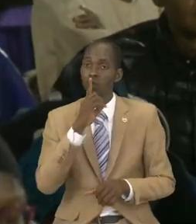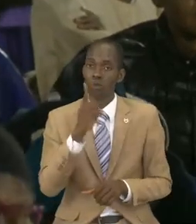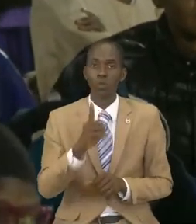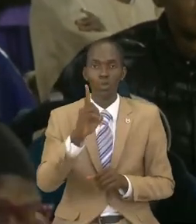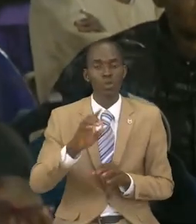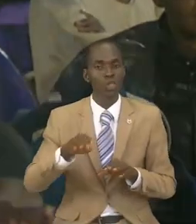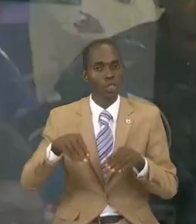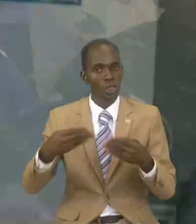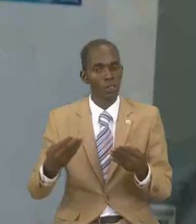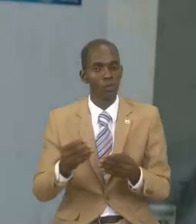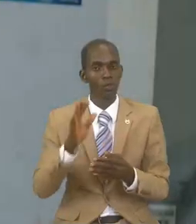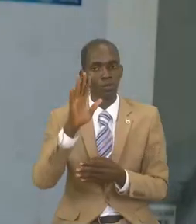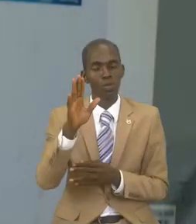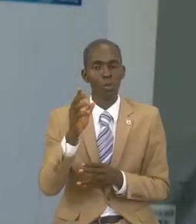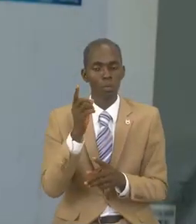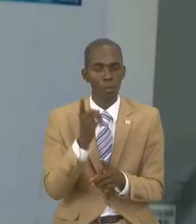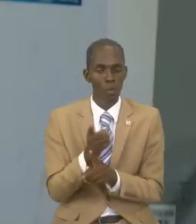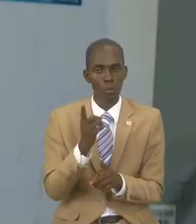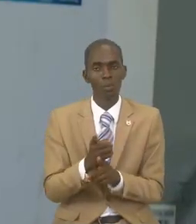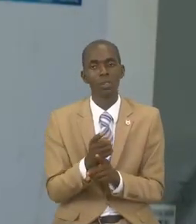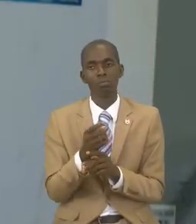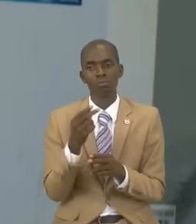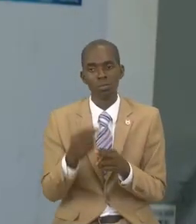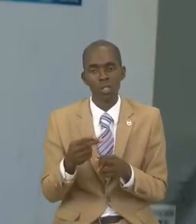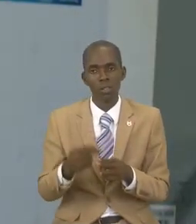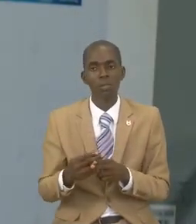Rassurez-vous que vous donnez les informations correctes.